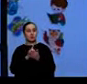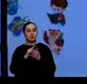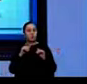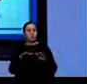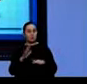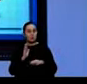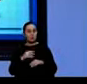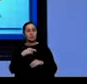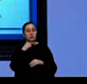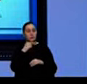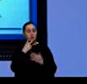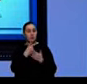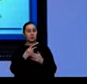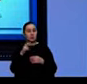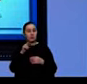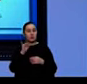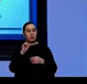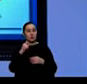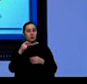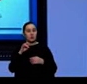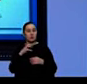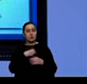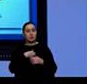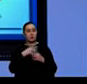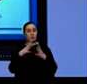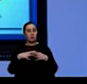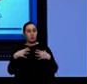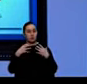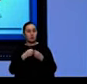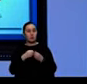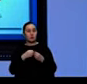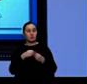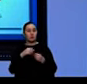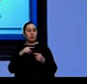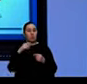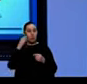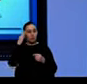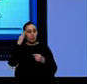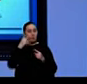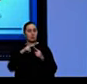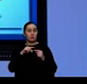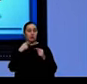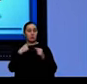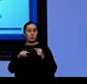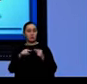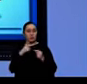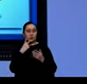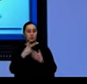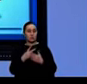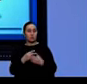ечмоқтамыз. Диққат қылин, диаграмма асосда айлы азаларның бойлары арасындагы фарқны